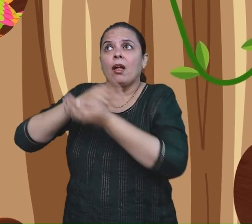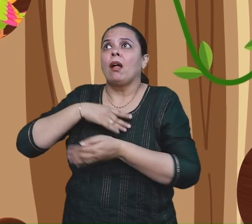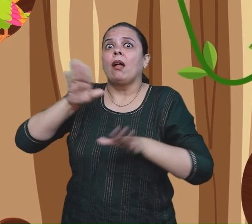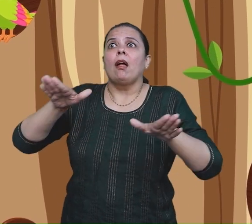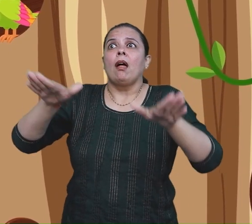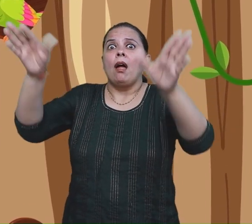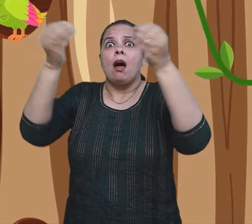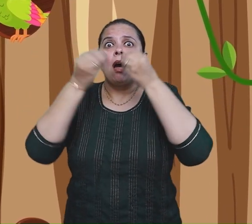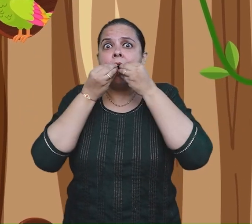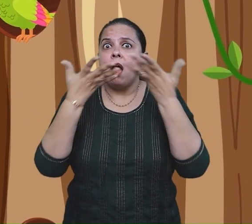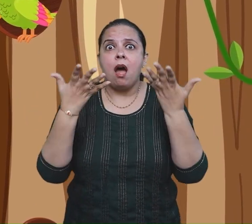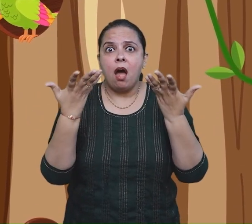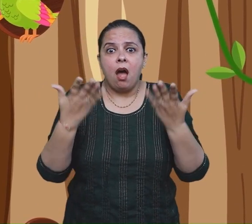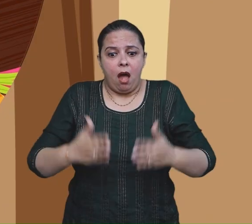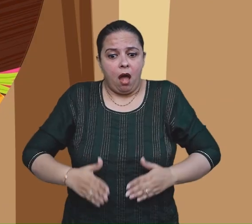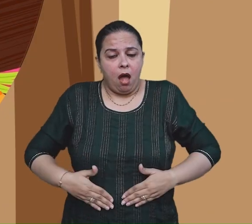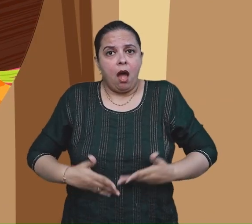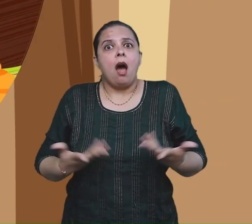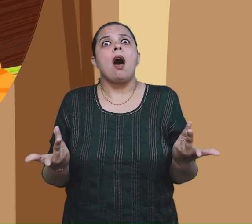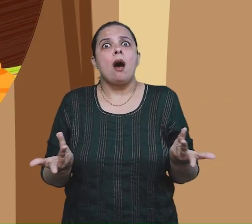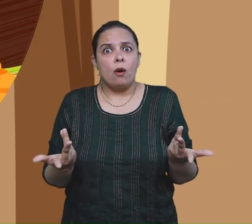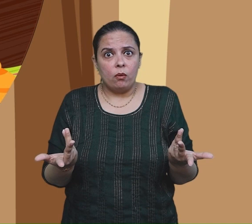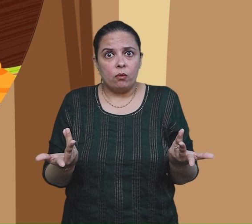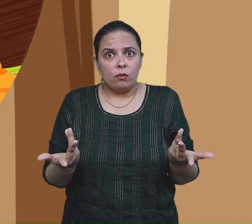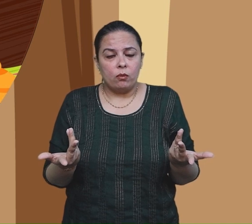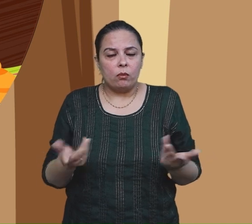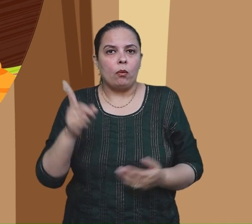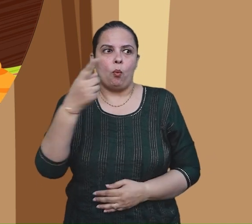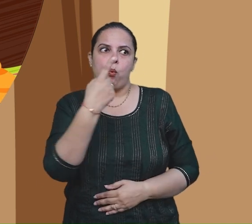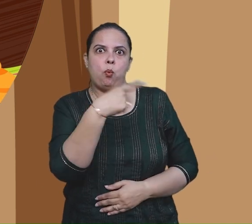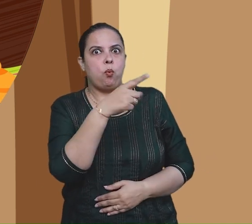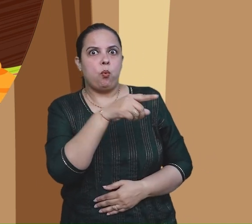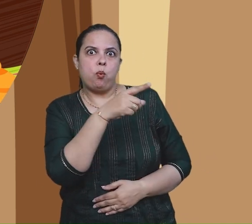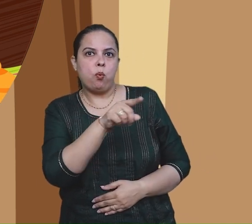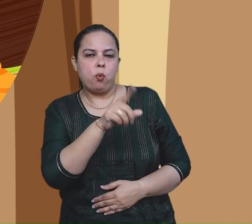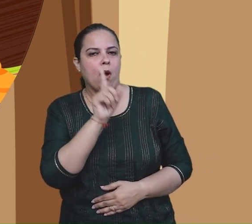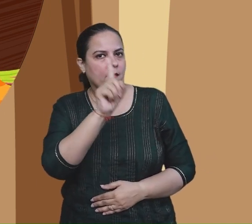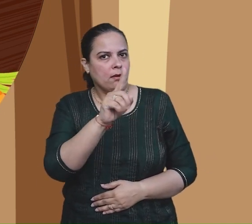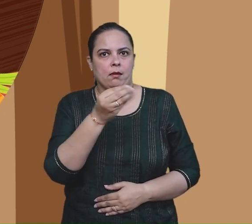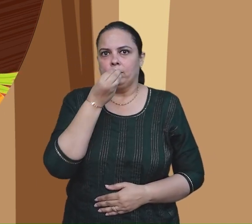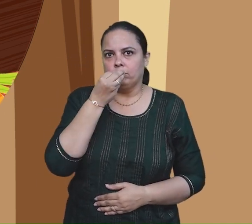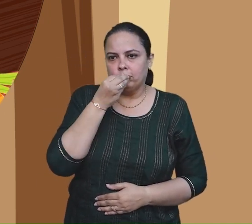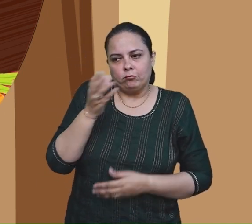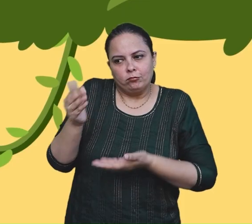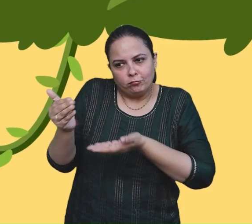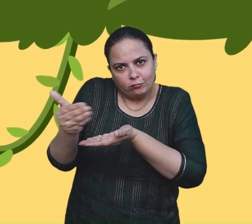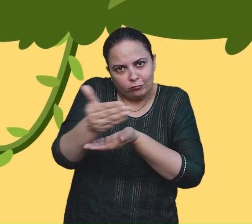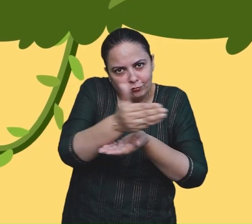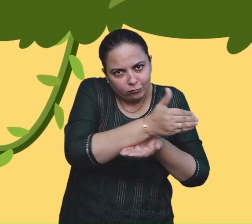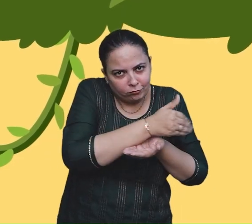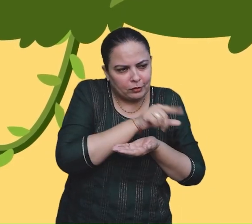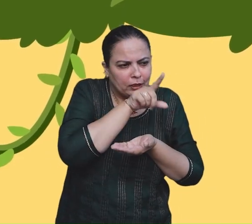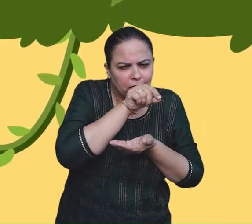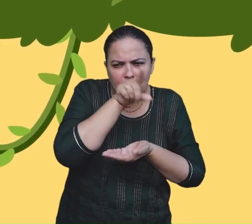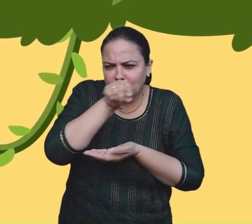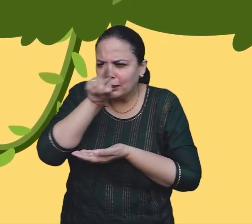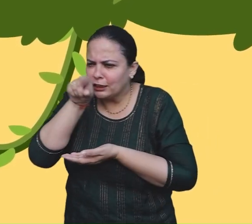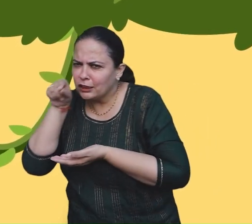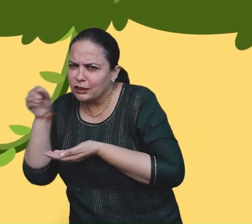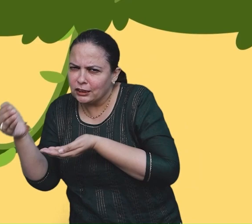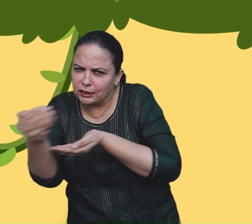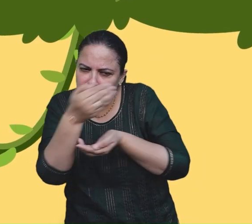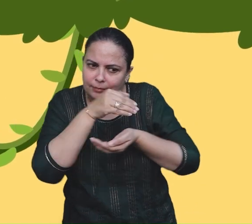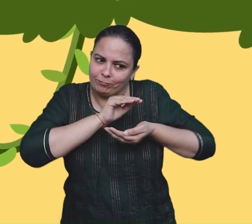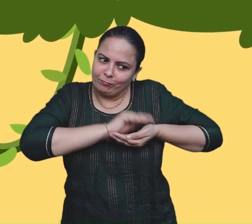हाँ ये बात तो है, तो चलो पहले हम सब खाना इकट्ठा करते हैं। रुको, आप में